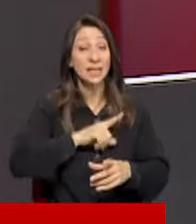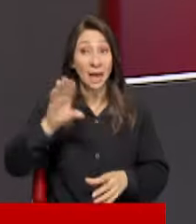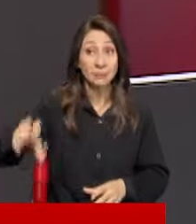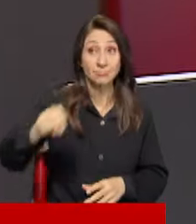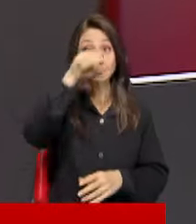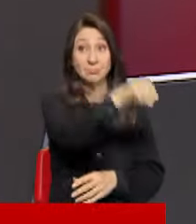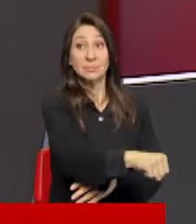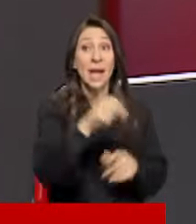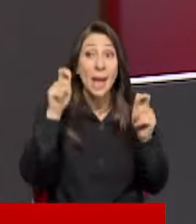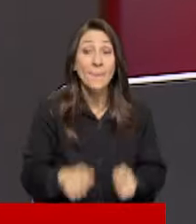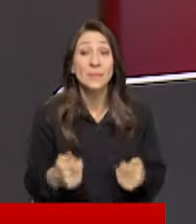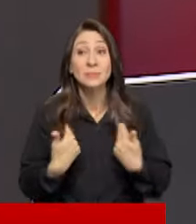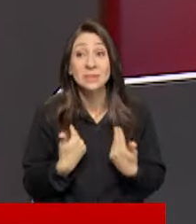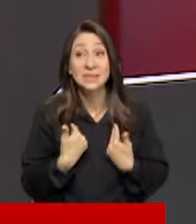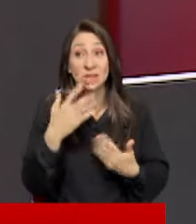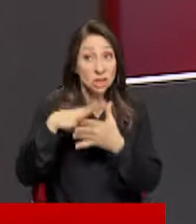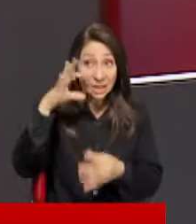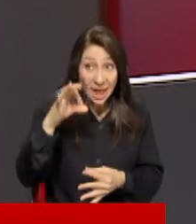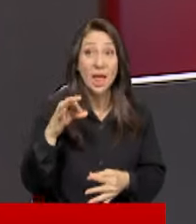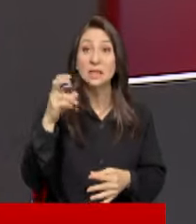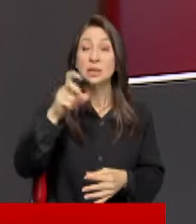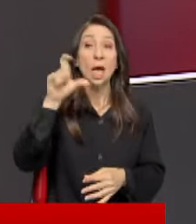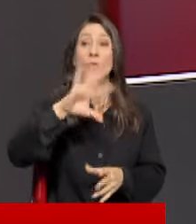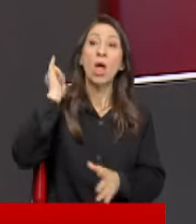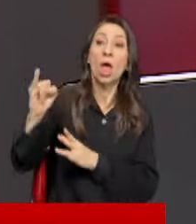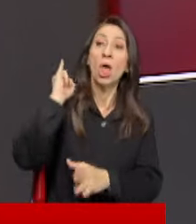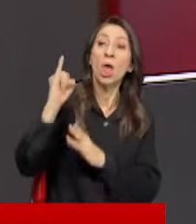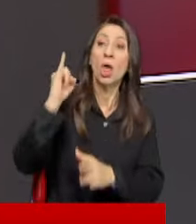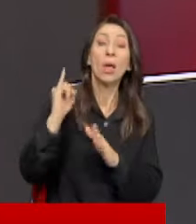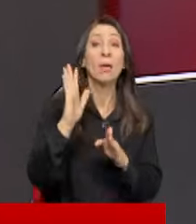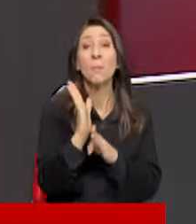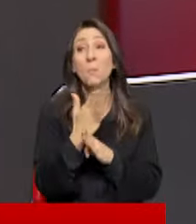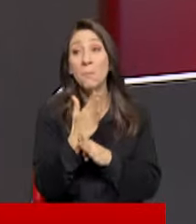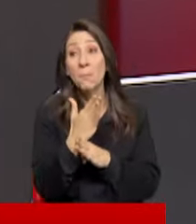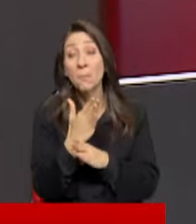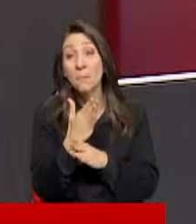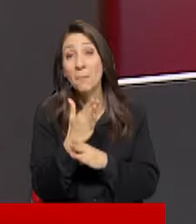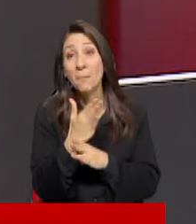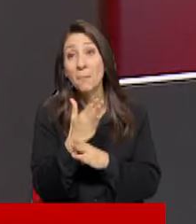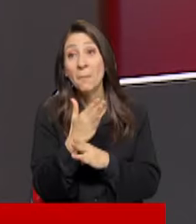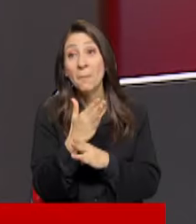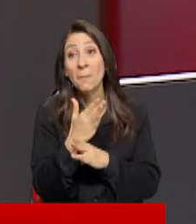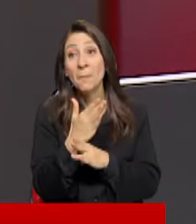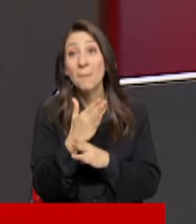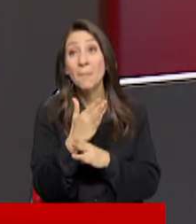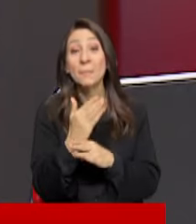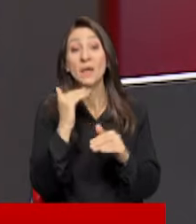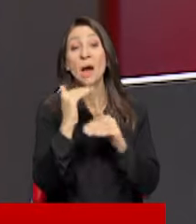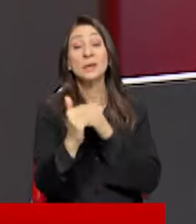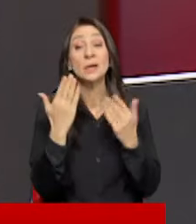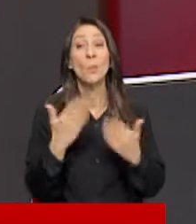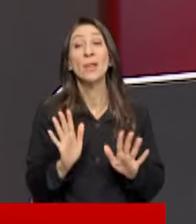olarak sunduğumuz kişileri 8 ay sonra böylesine şiddetli bir şekilde eleştirmeyi